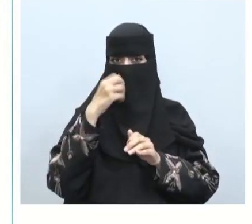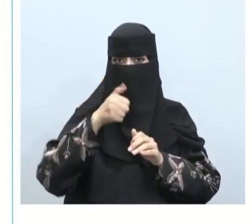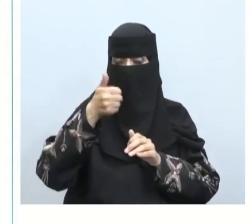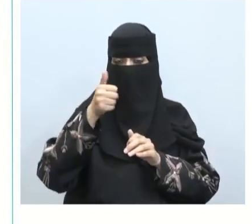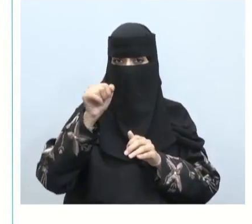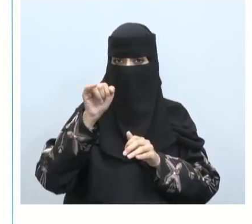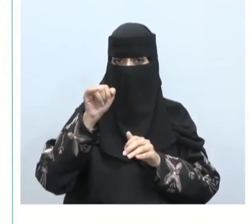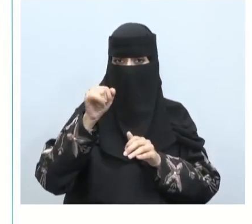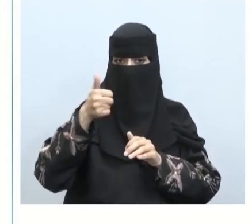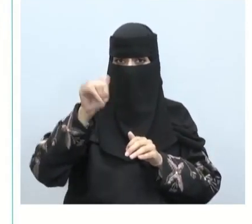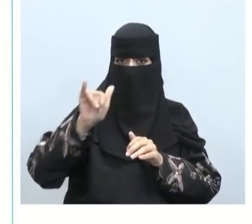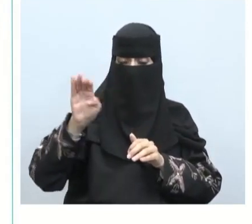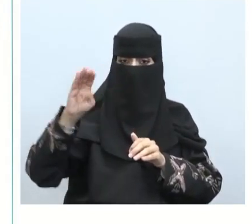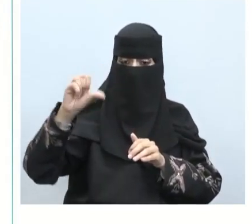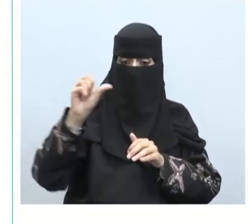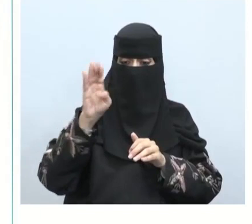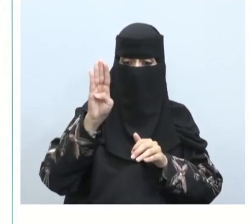اي وورك